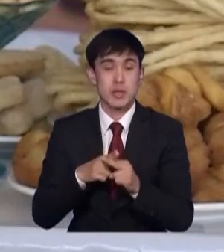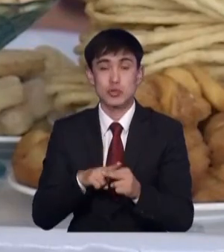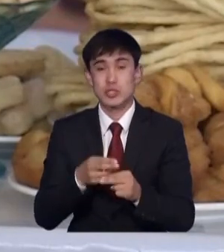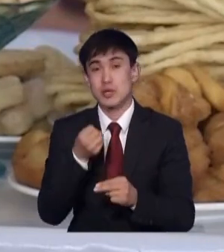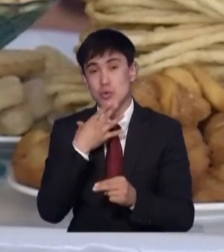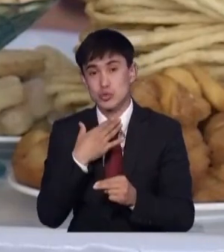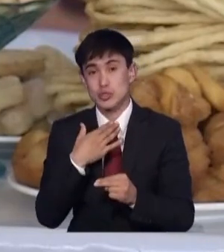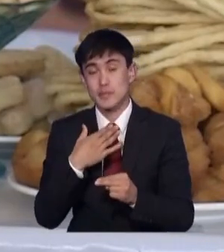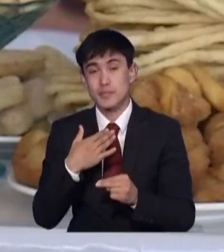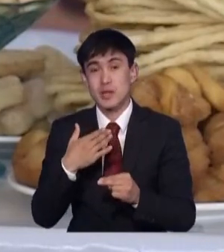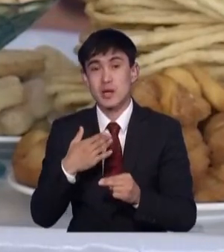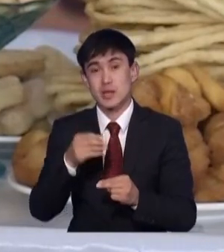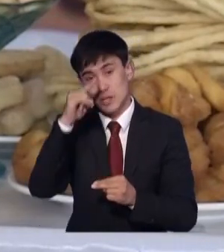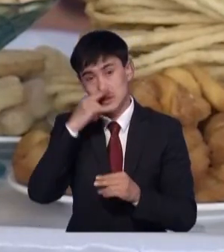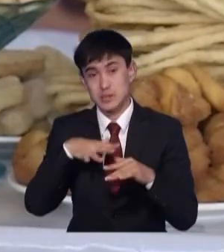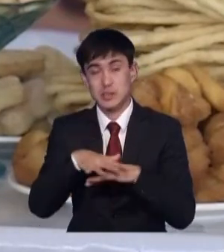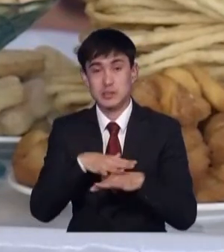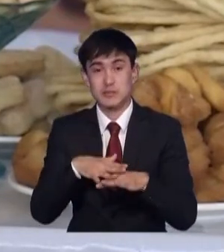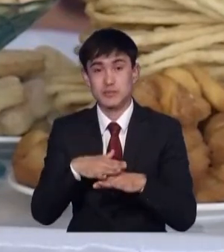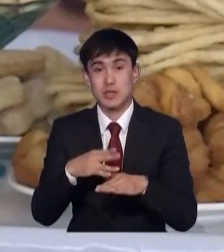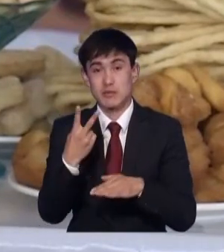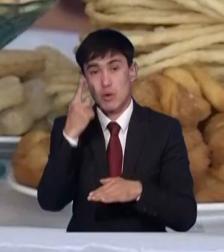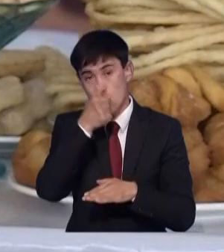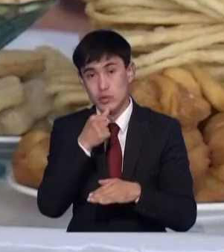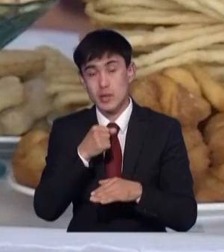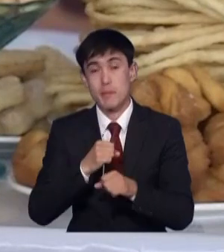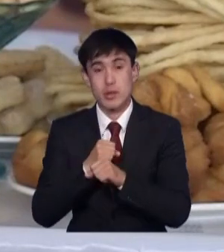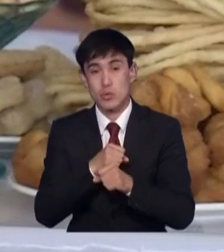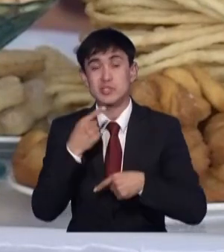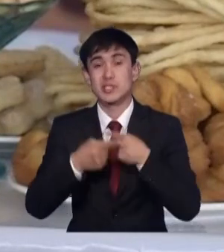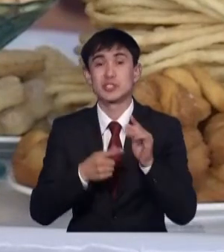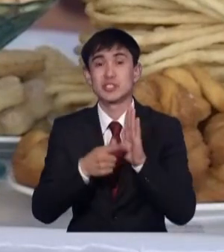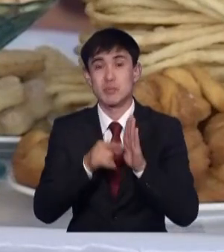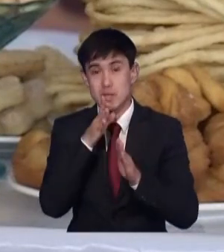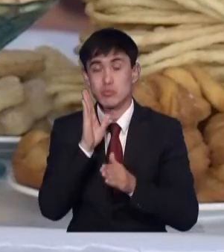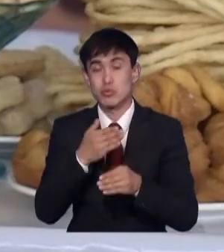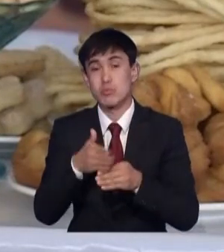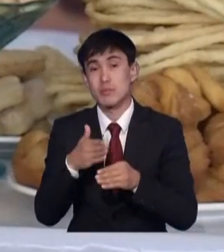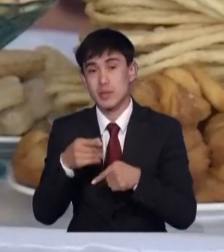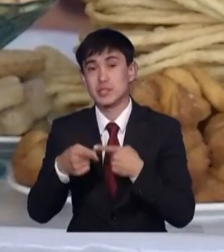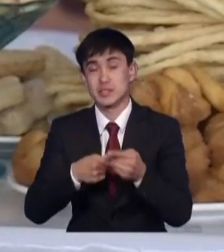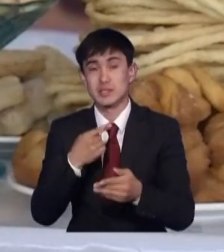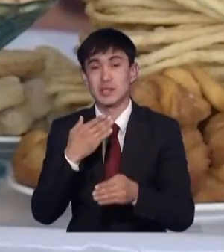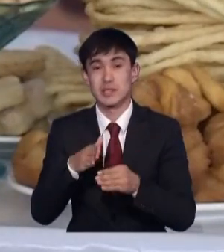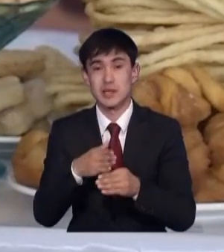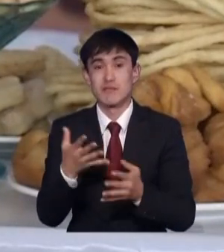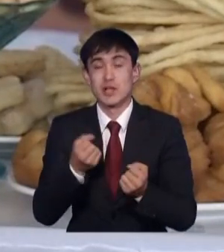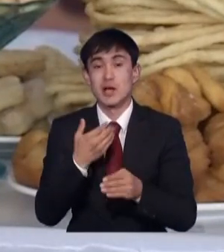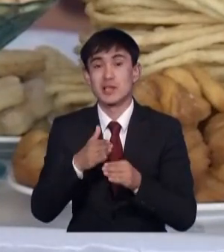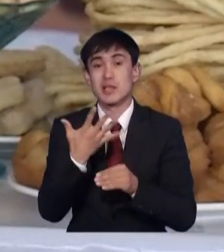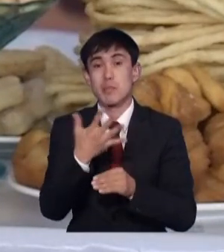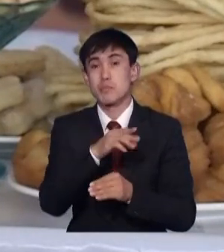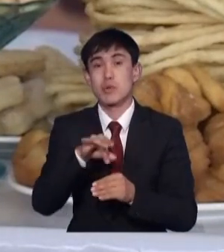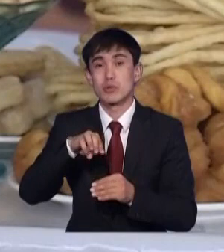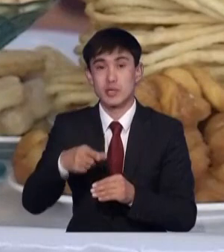очень хорошее подспорье для казахстанцев 2 года Нам дают каникулы а последующие 7 лет я буду постепенно погашать займ я взяла кредит на 5